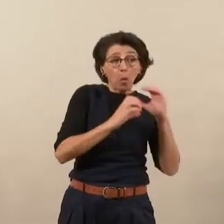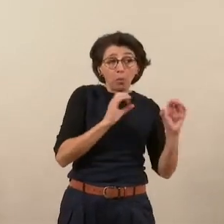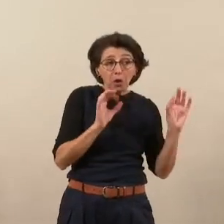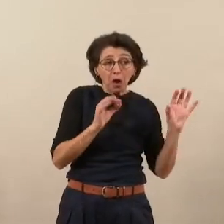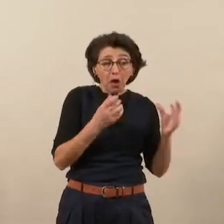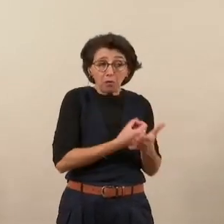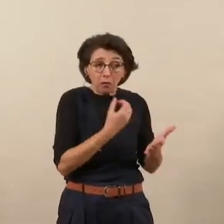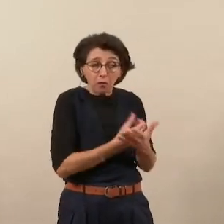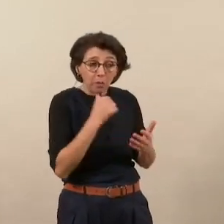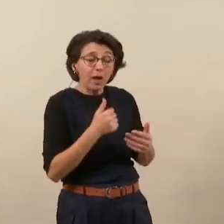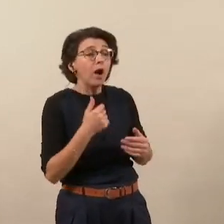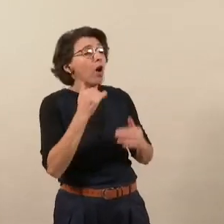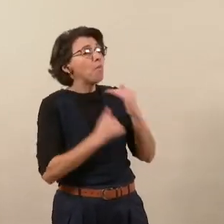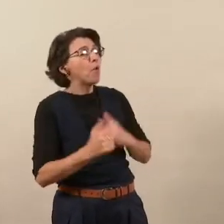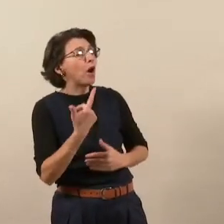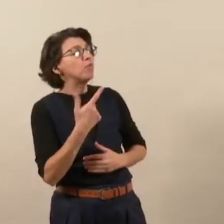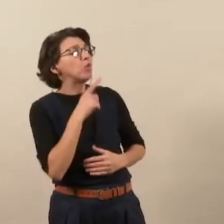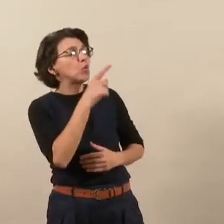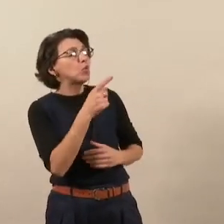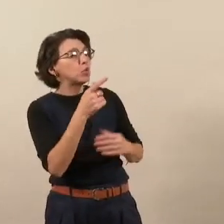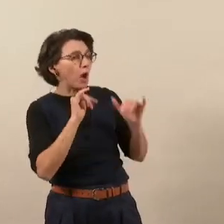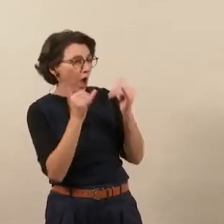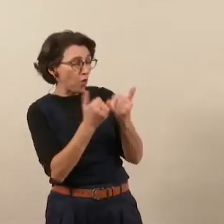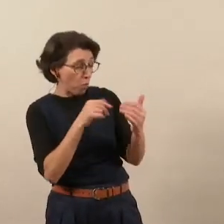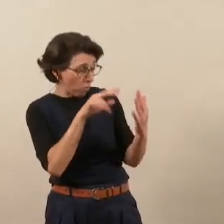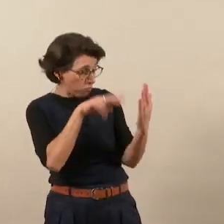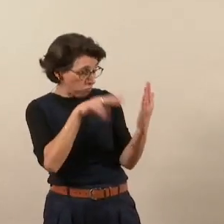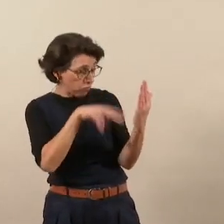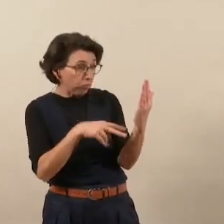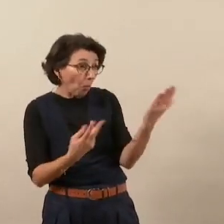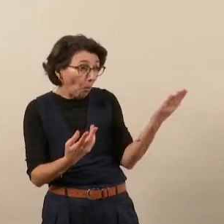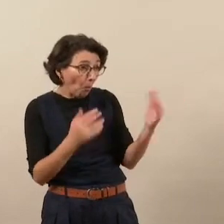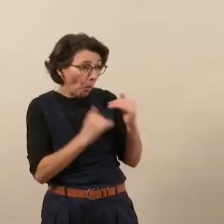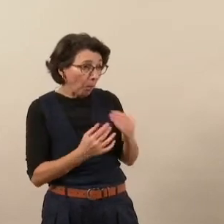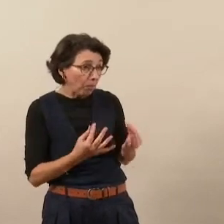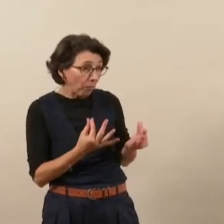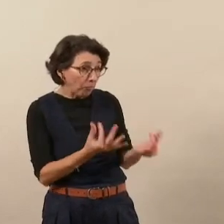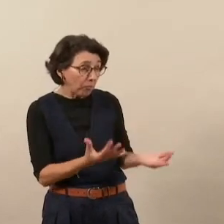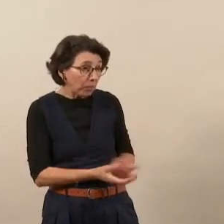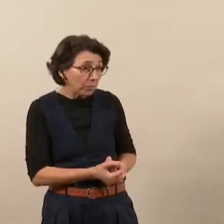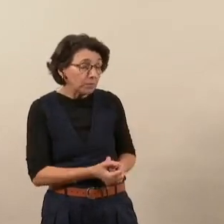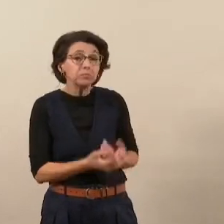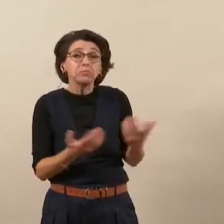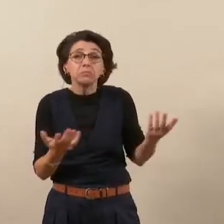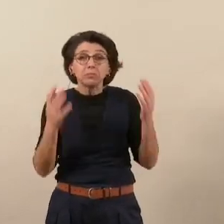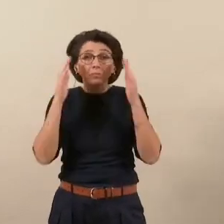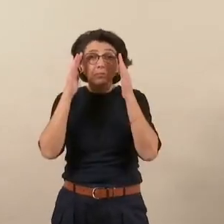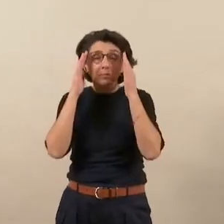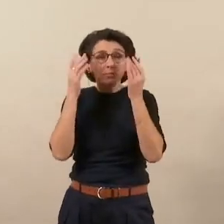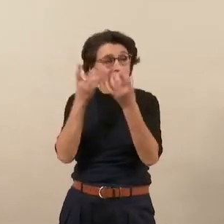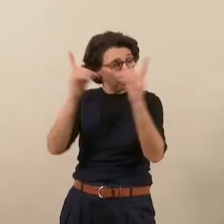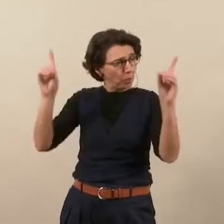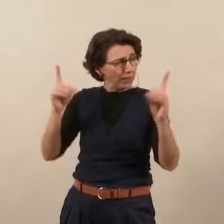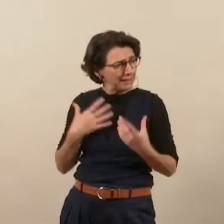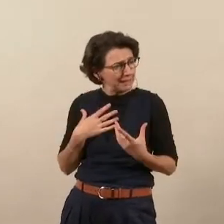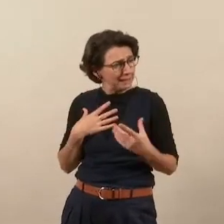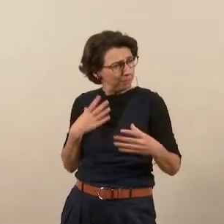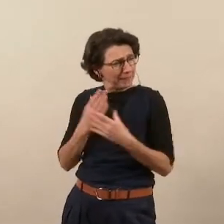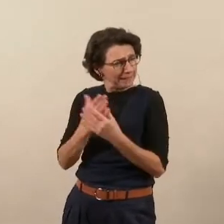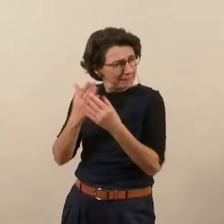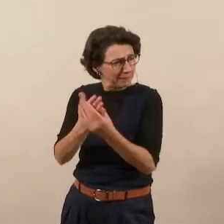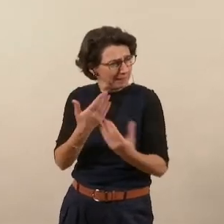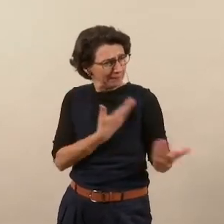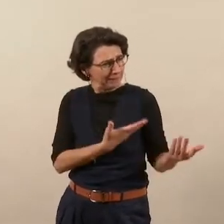regardé le programme des 2 jours de réunion et l'avons jugé particulièrement faible, bien éloigné de la démocratie participative et